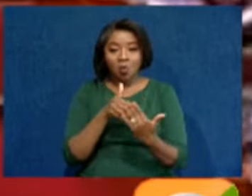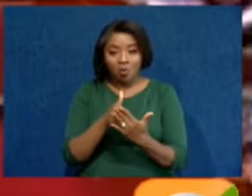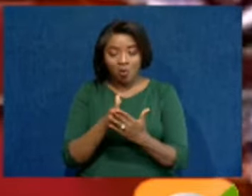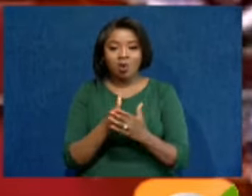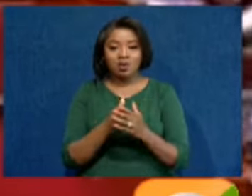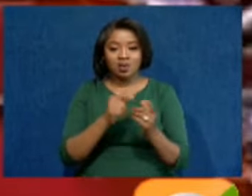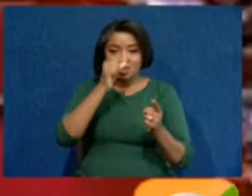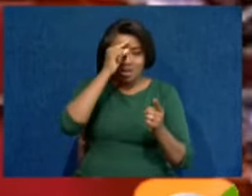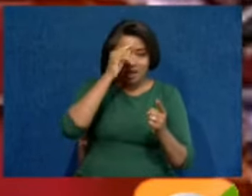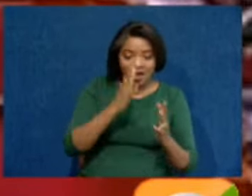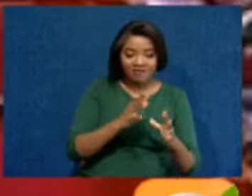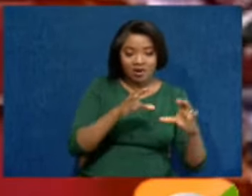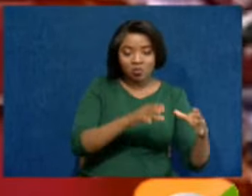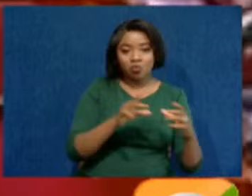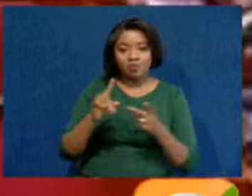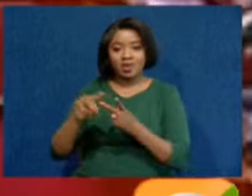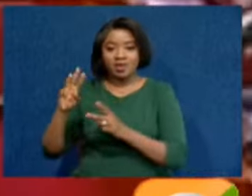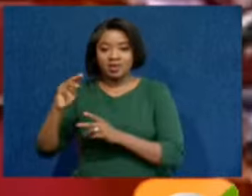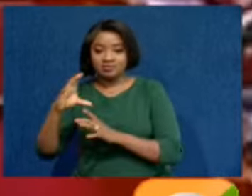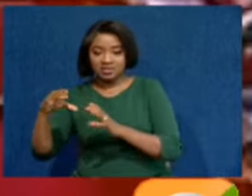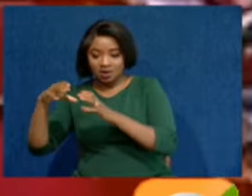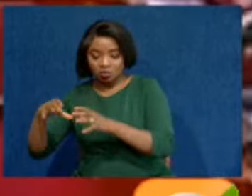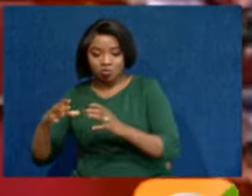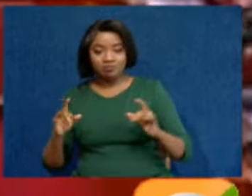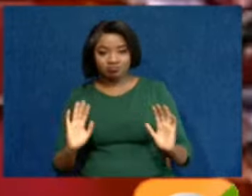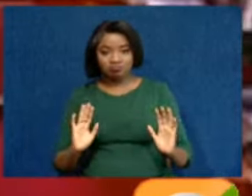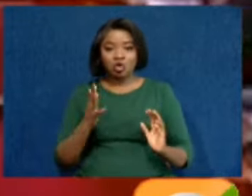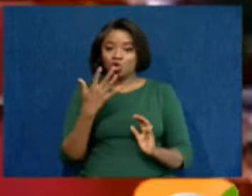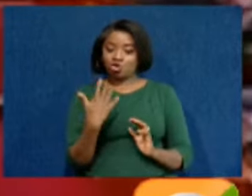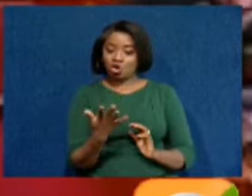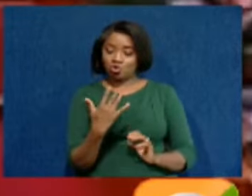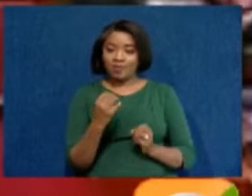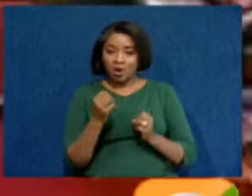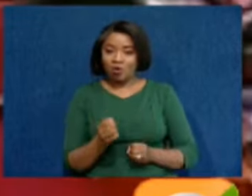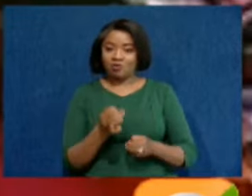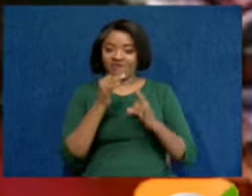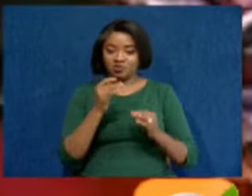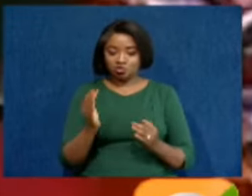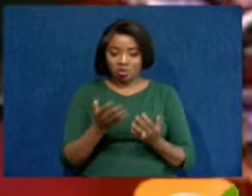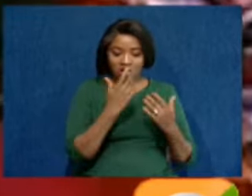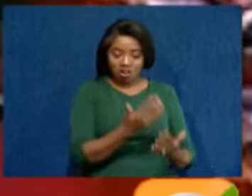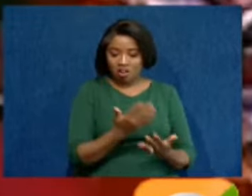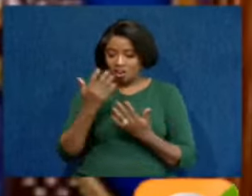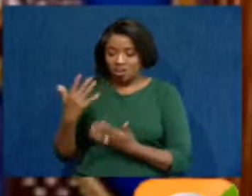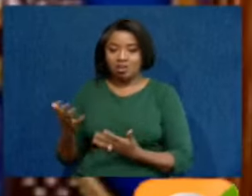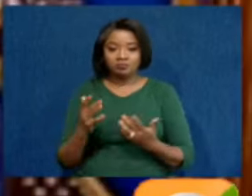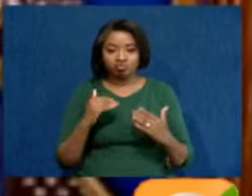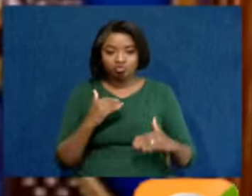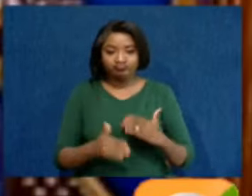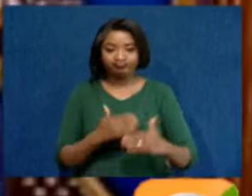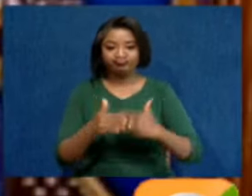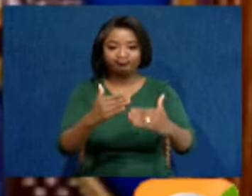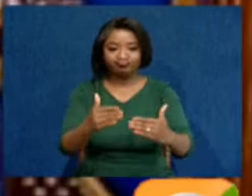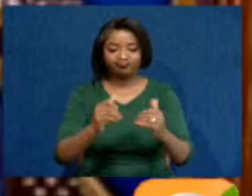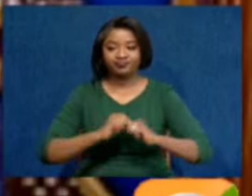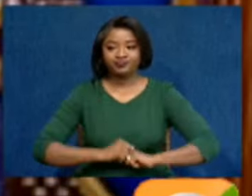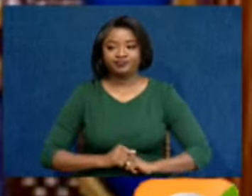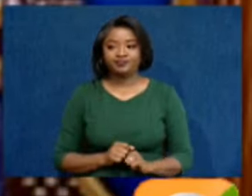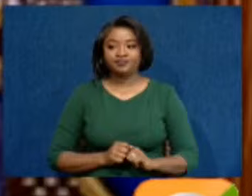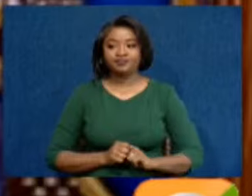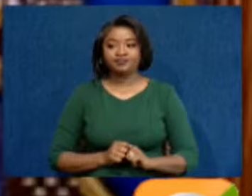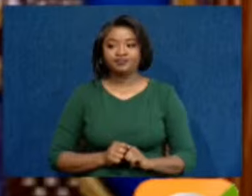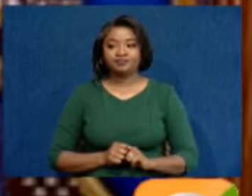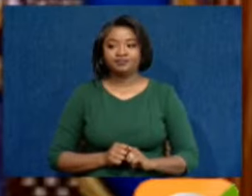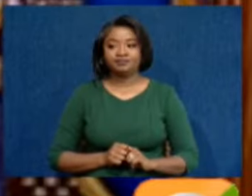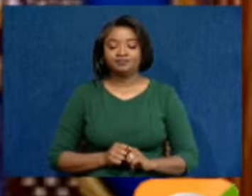na wawakilishi wadi yatakabidhiwa stakabadhi muhimu ili kudurusu mawasilisho yote. 3. The clerk to